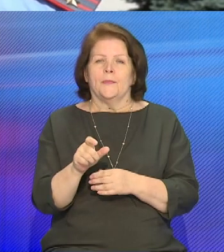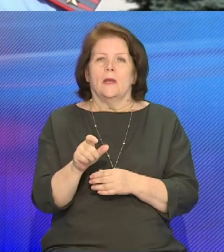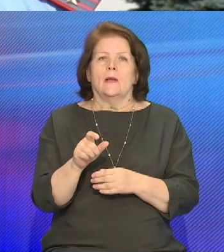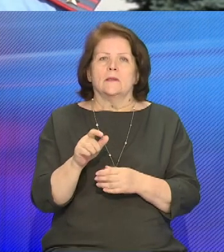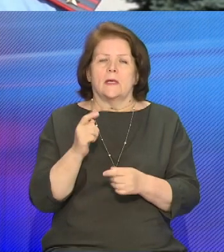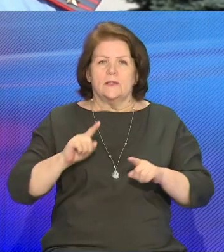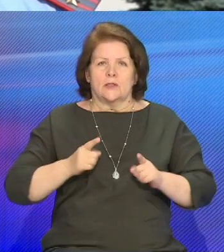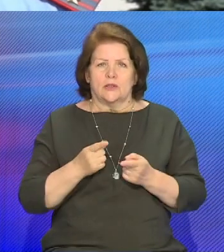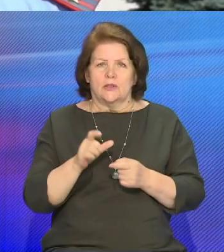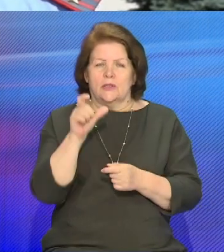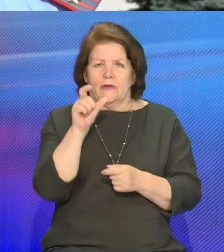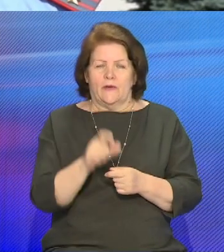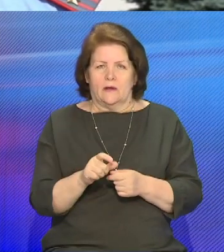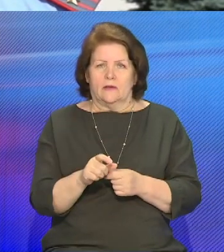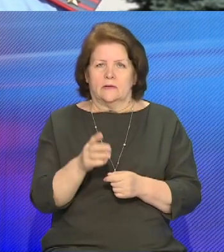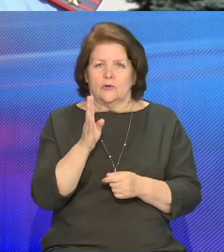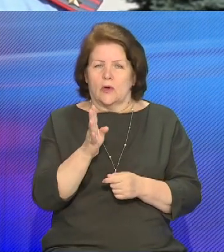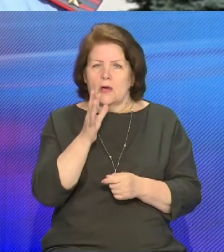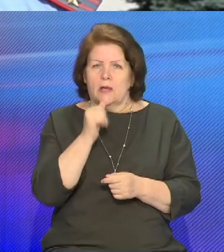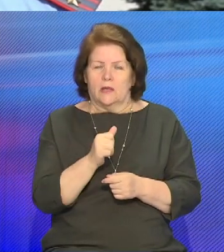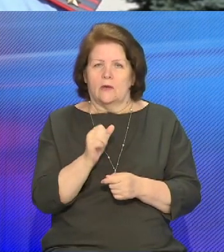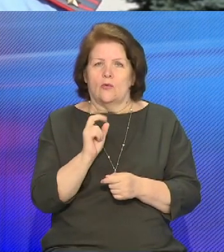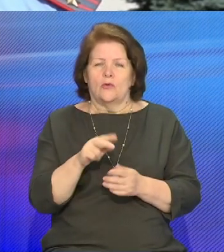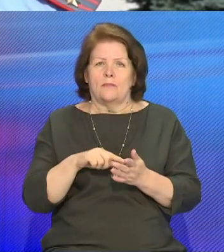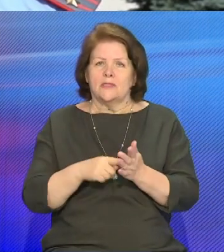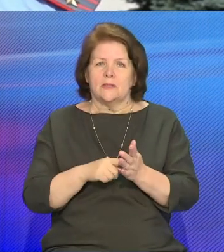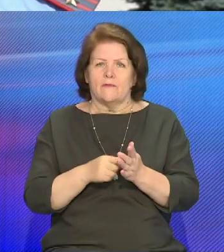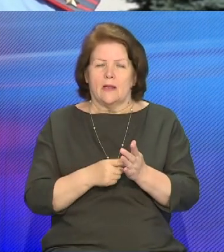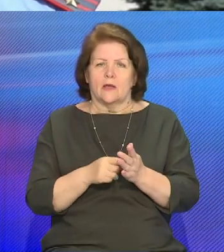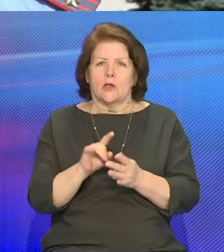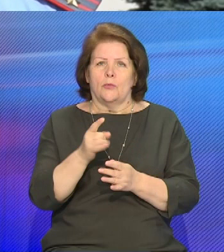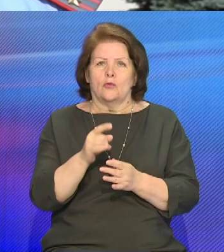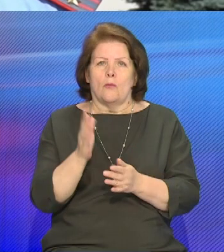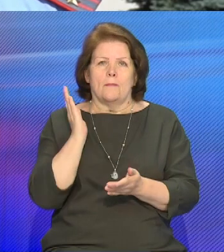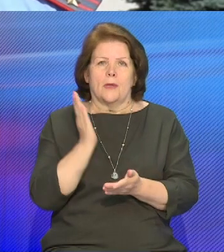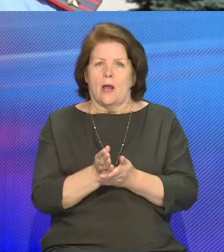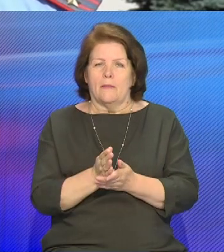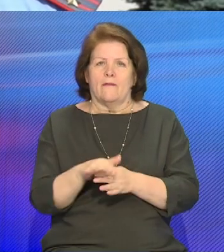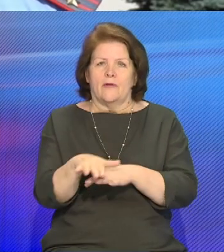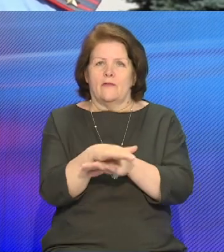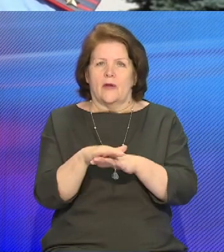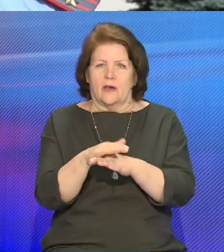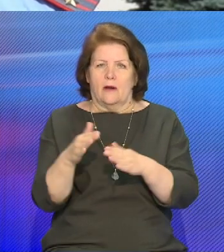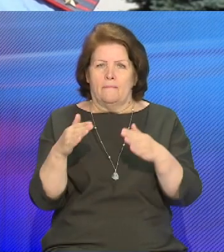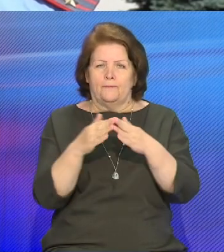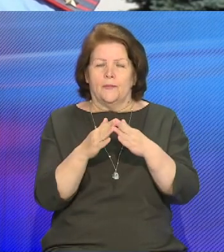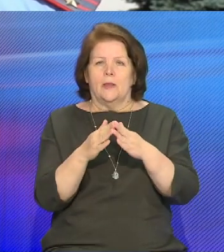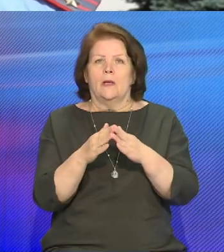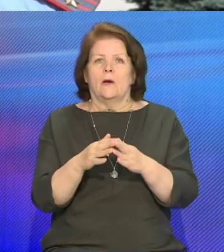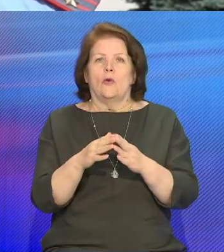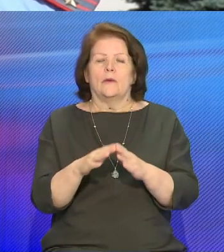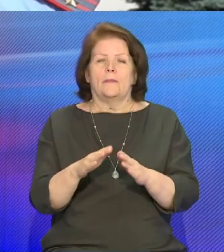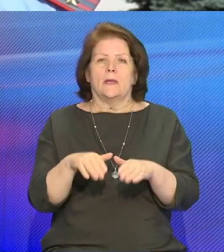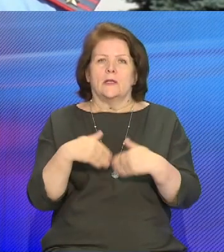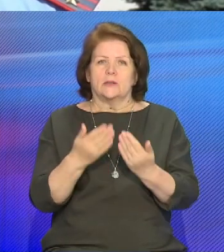центра. Установлено, фигурант приставал к ребенку прямо во дворе многоэтажного жилого дома. Он вызвался помочь двум 10-летним девочкам